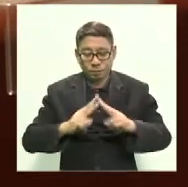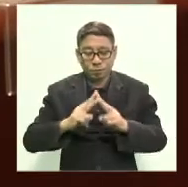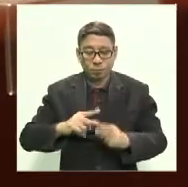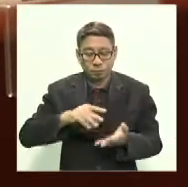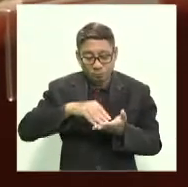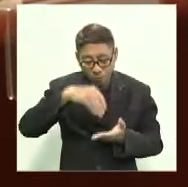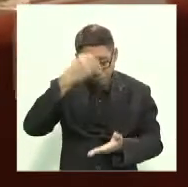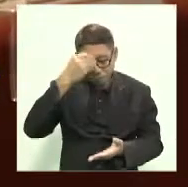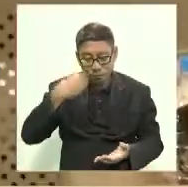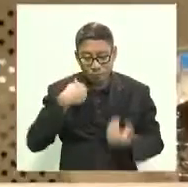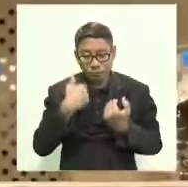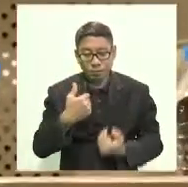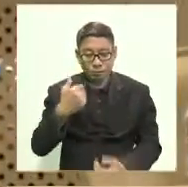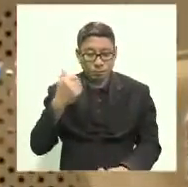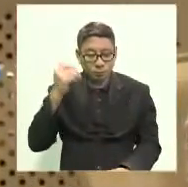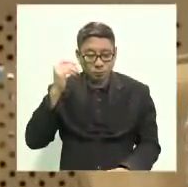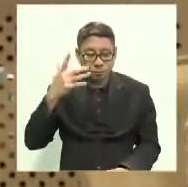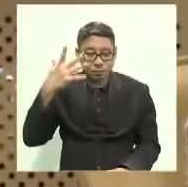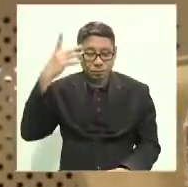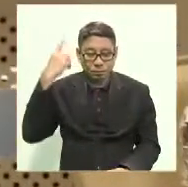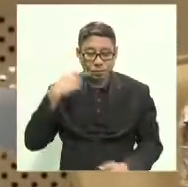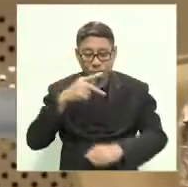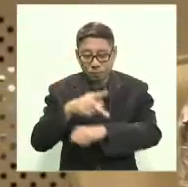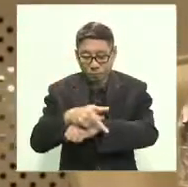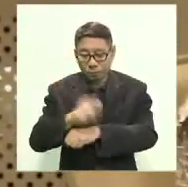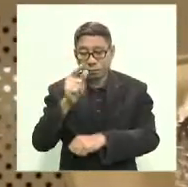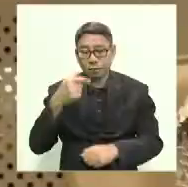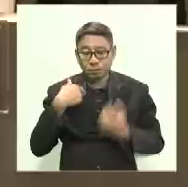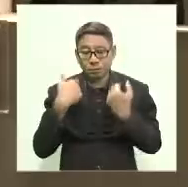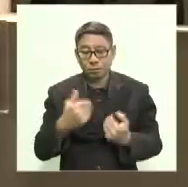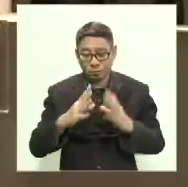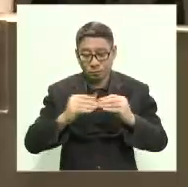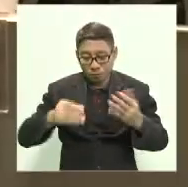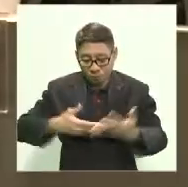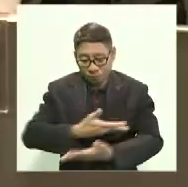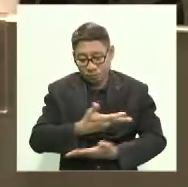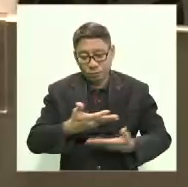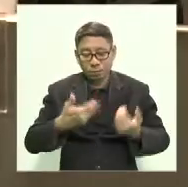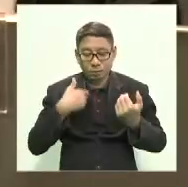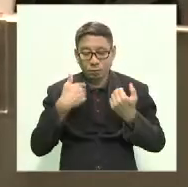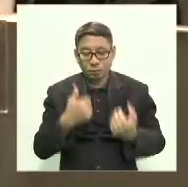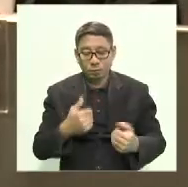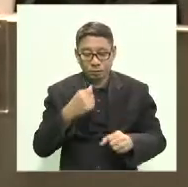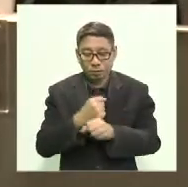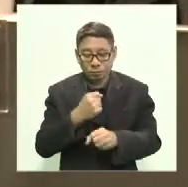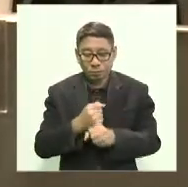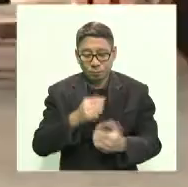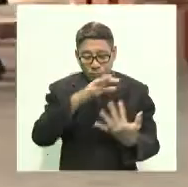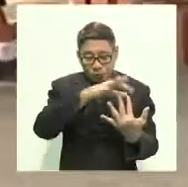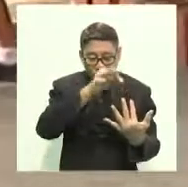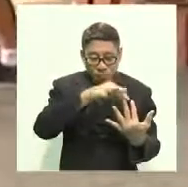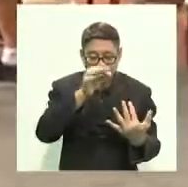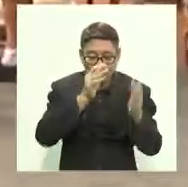ว่าการกระทรวงศึกษาธิการนะครับก็เมื่อวานนี้ท่านเป็นประธานในการประชุมหารือการดำเนินงานคั